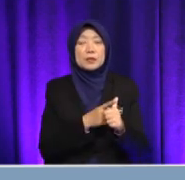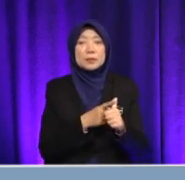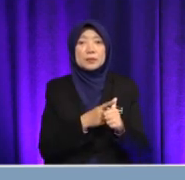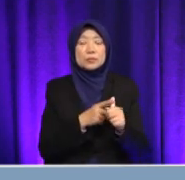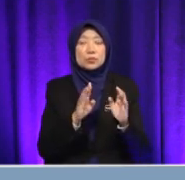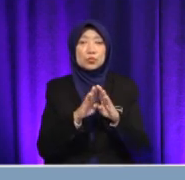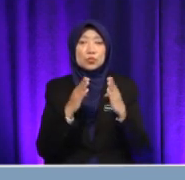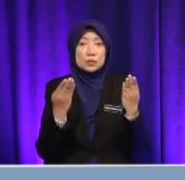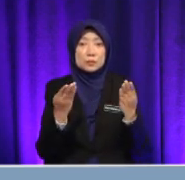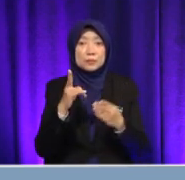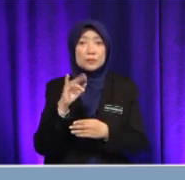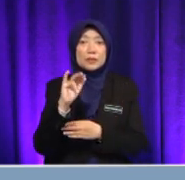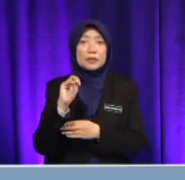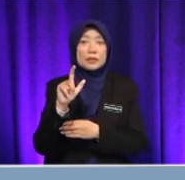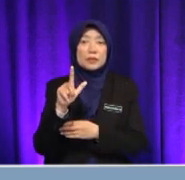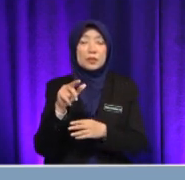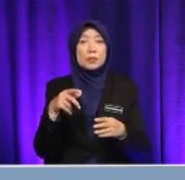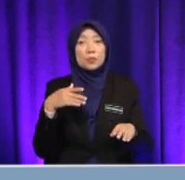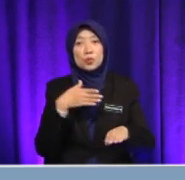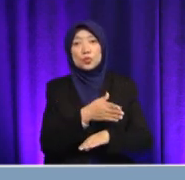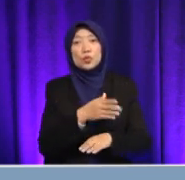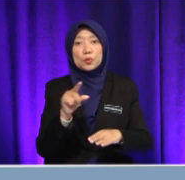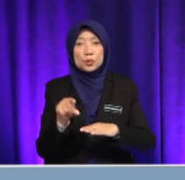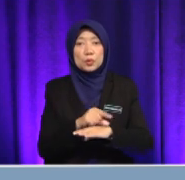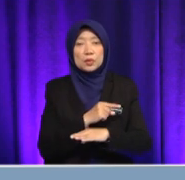yang telah dipotong menggunakan Lotte